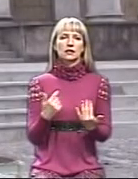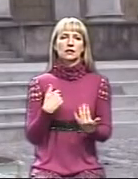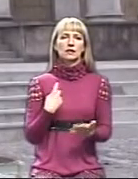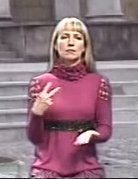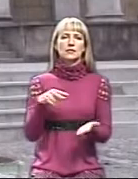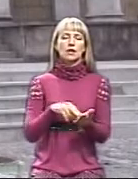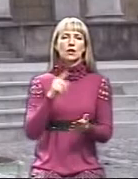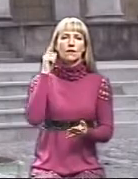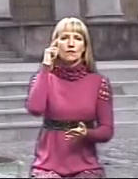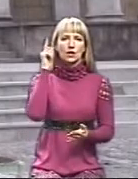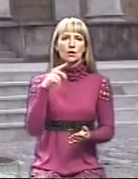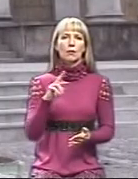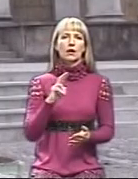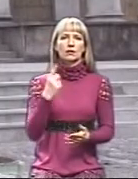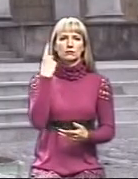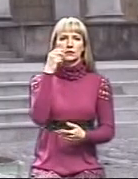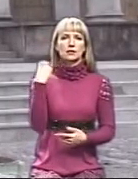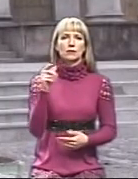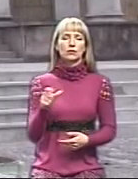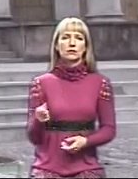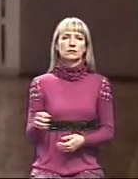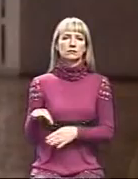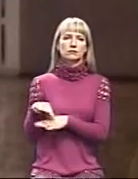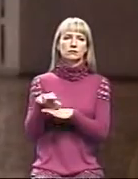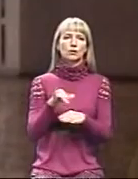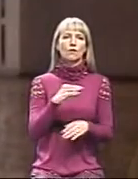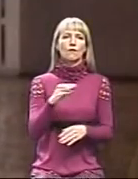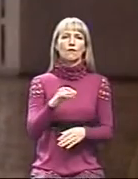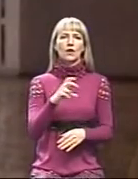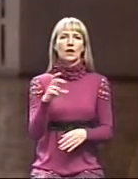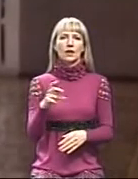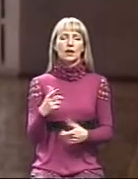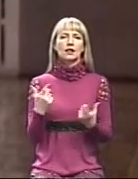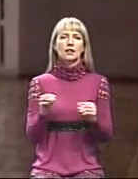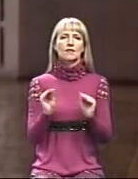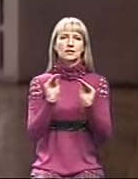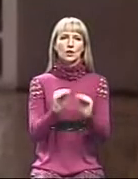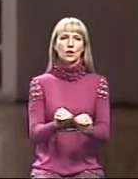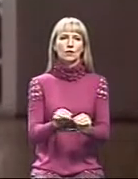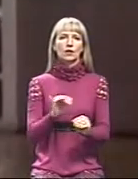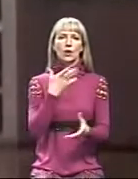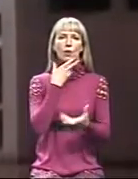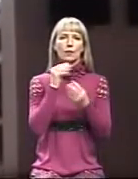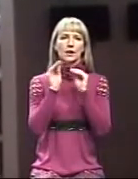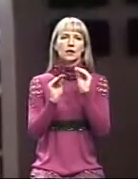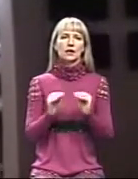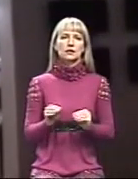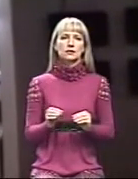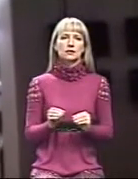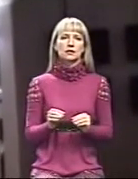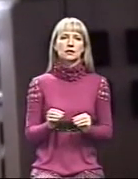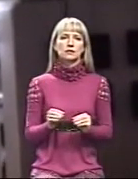стало відомо, і як повідомляли запоріжці, занесли у фойє, де встановили і прикрасили.